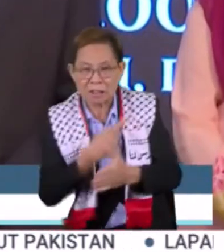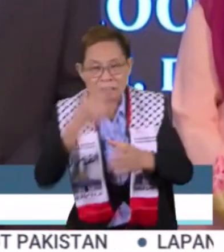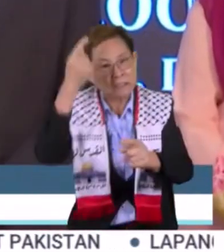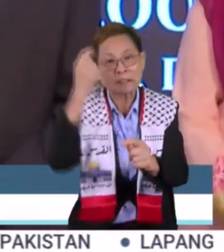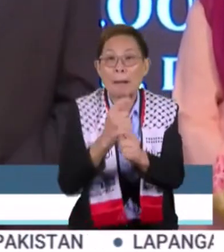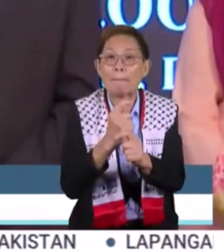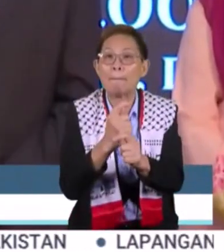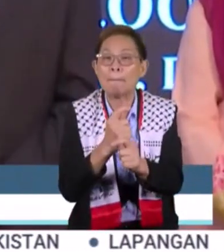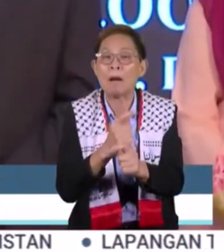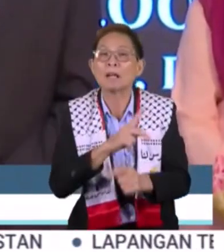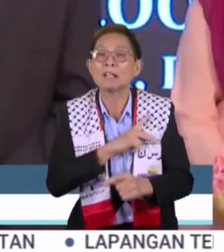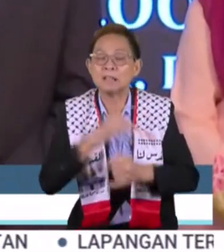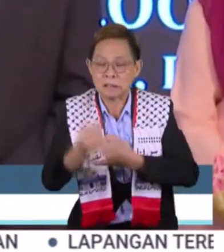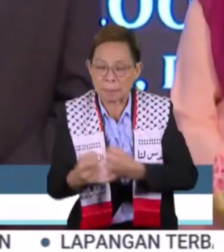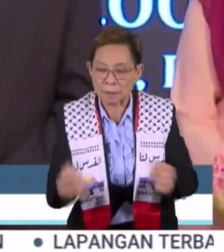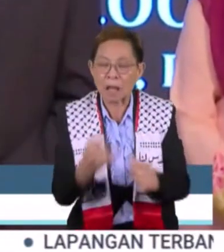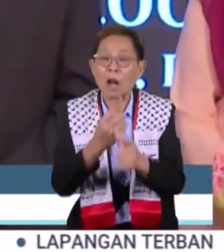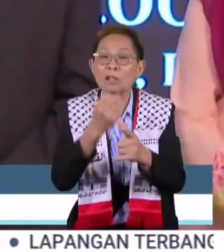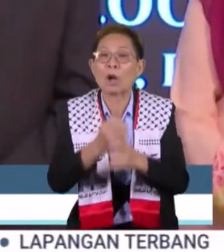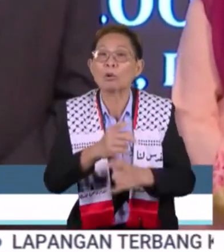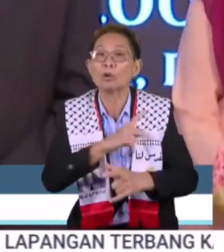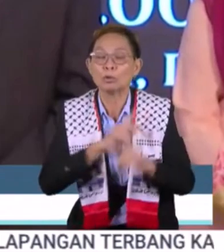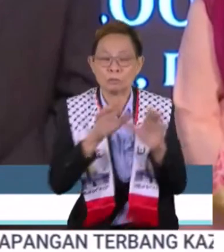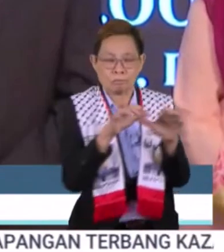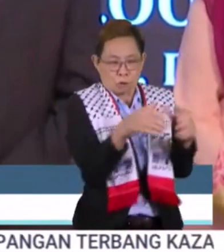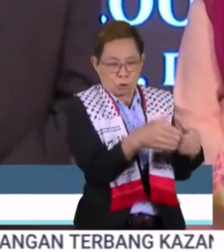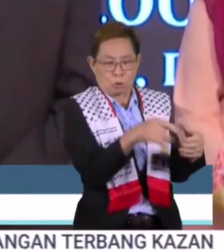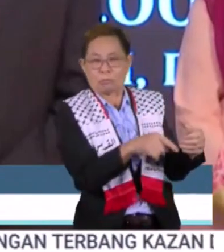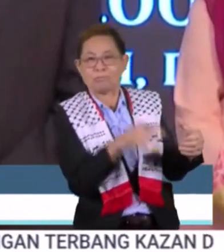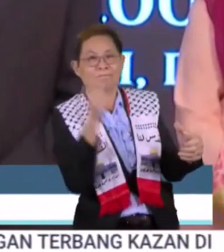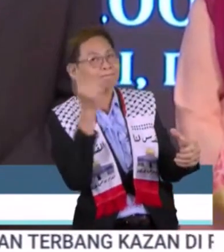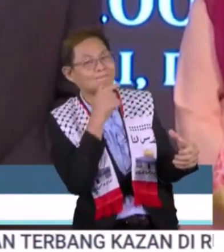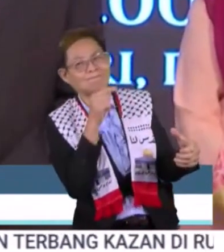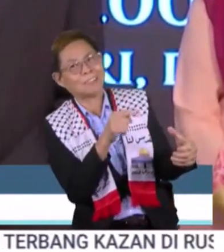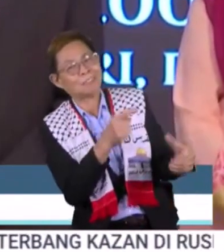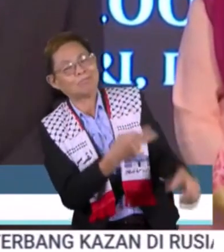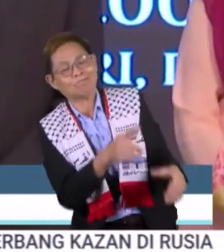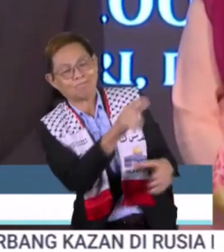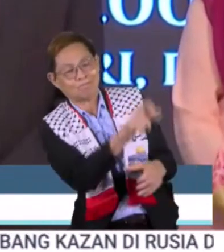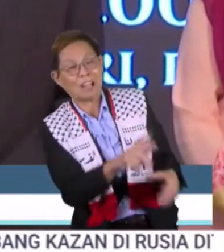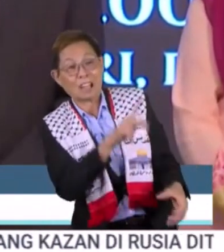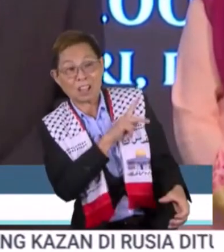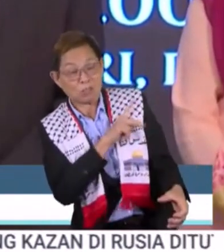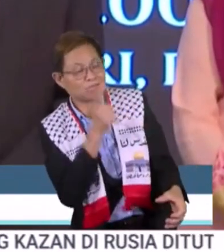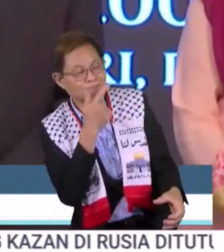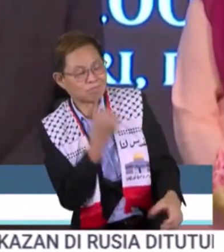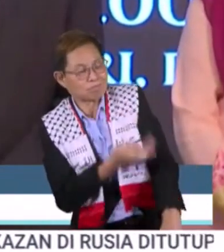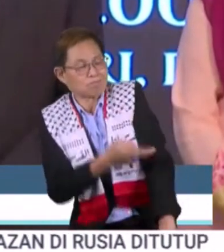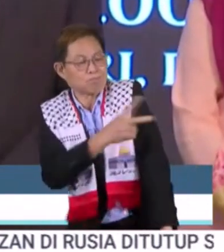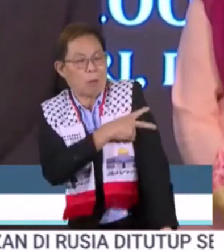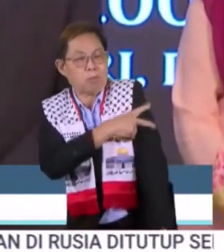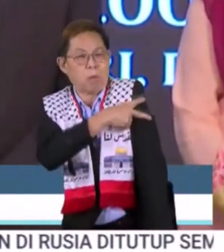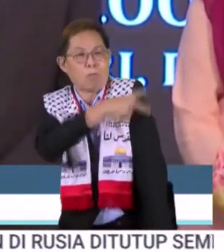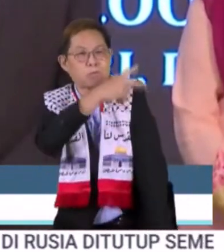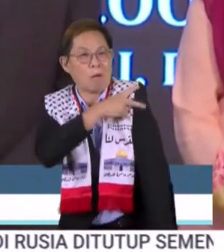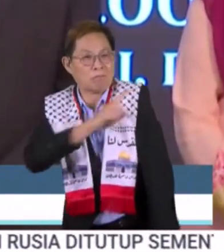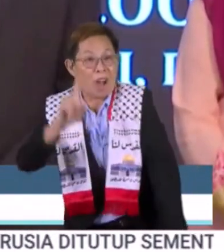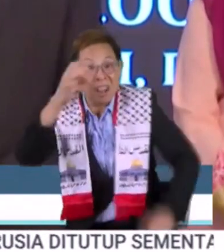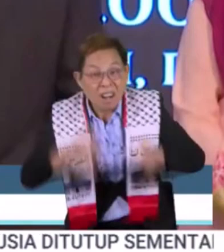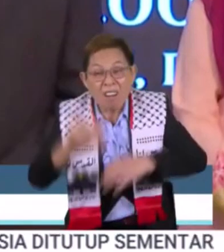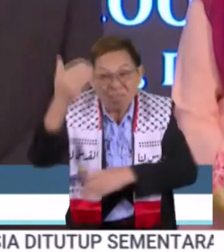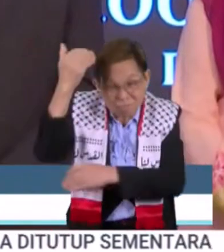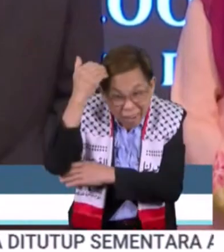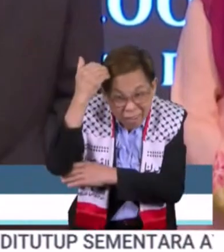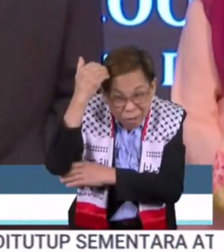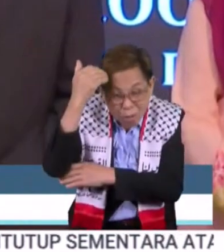jabatan atau ketua unit tidak akan diberikan kenaikan pangkat sekiranya diketahui